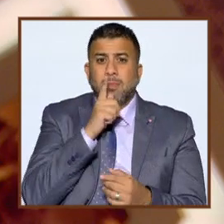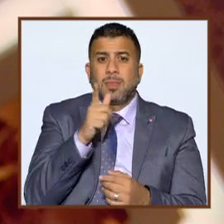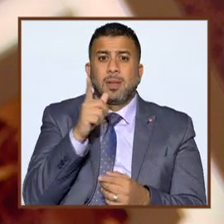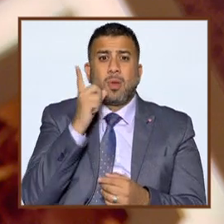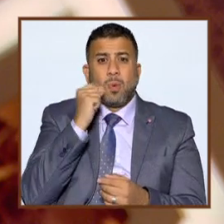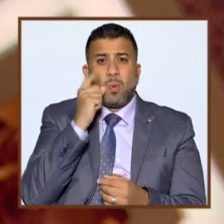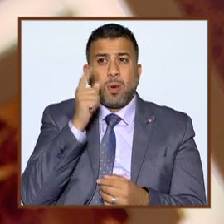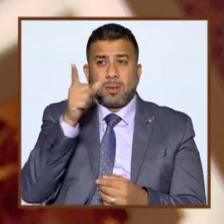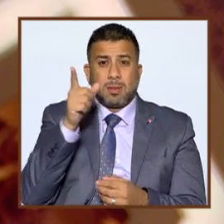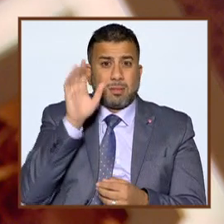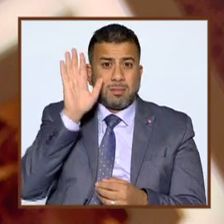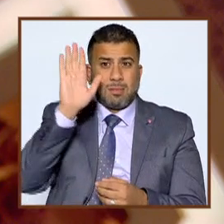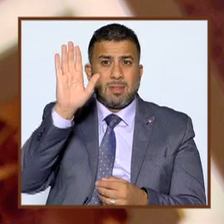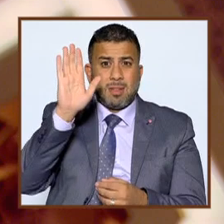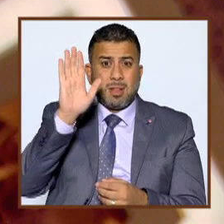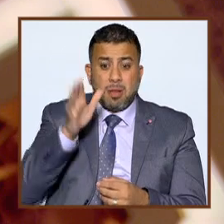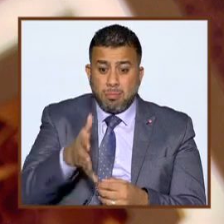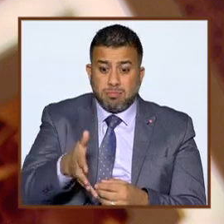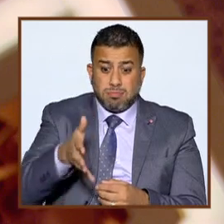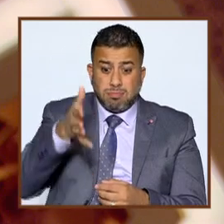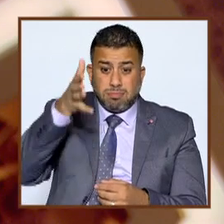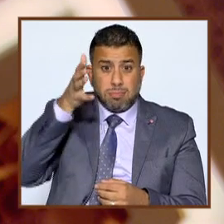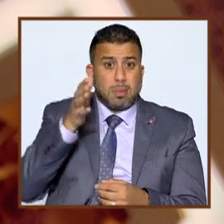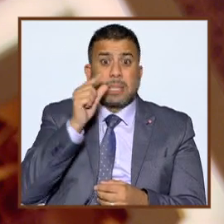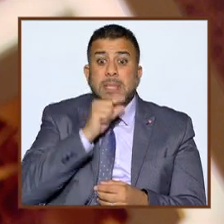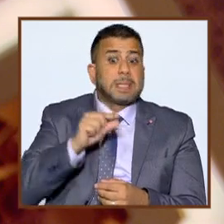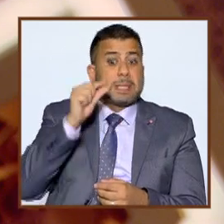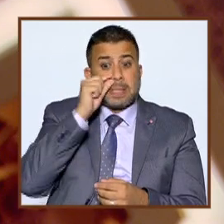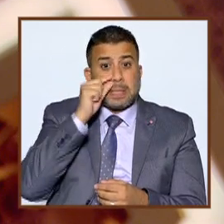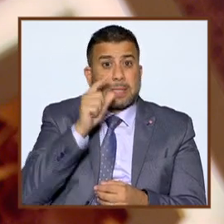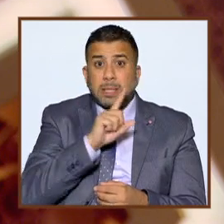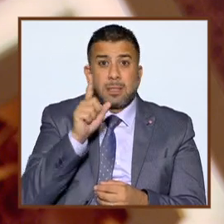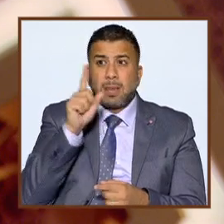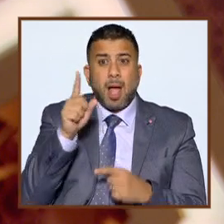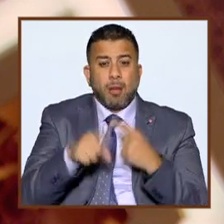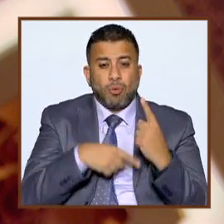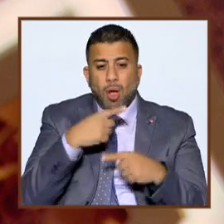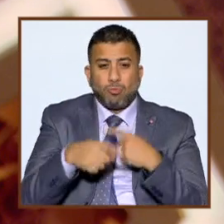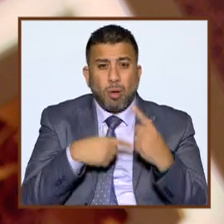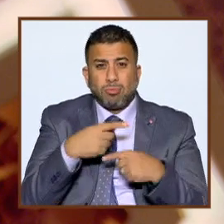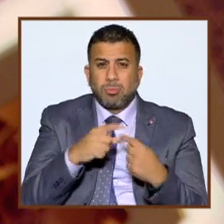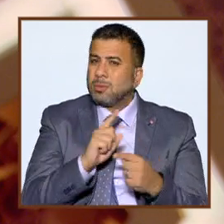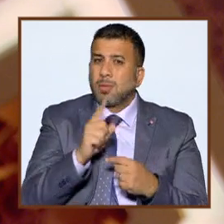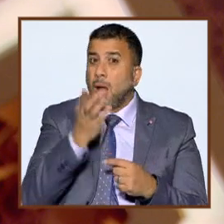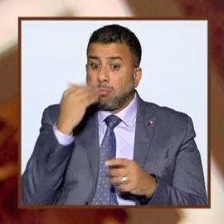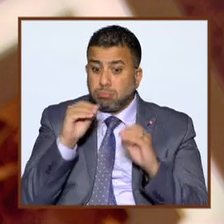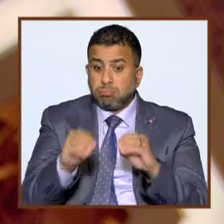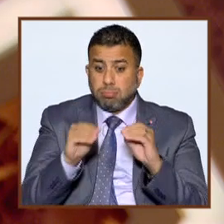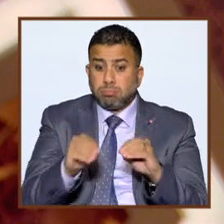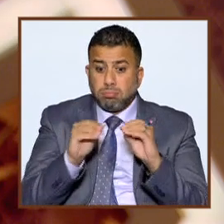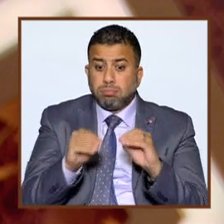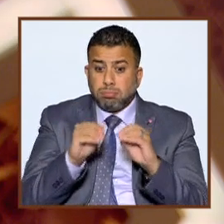أن هذا الولد الذي تربى تربية صحيحة ونشأ نشأة طيبة لن يستمر في هذا الطريق